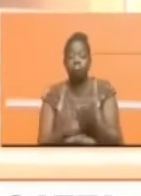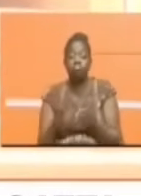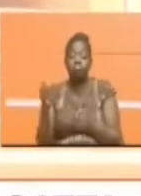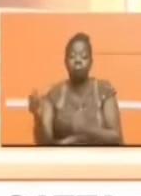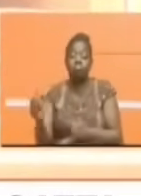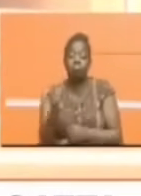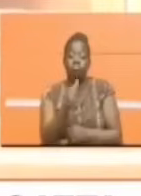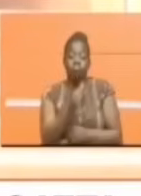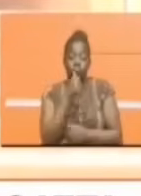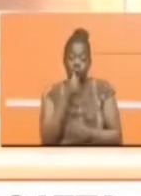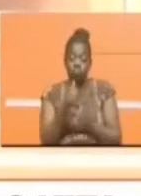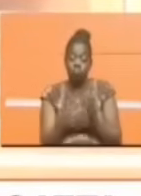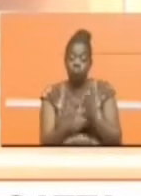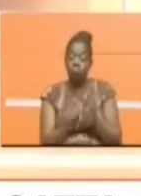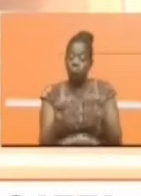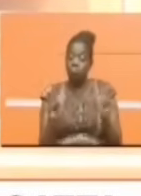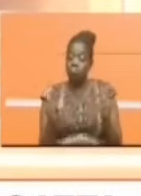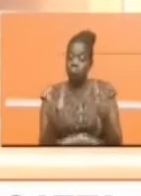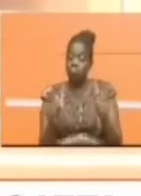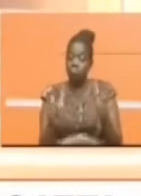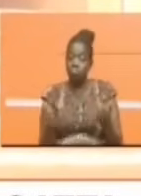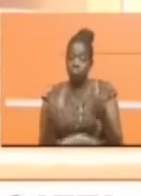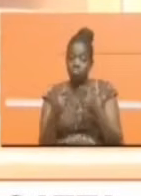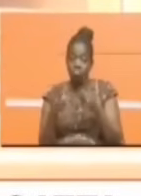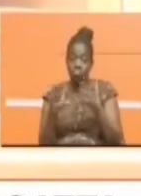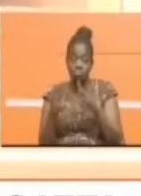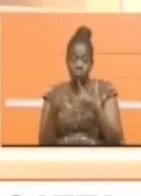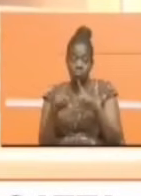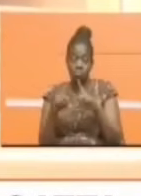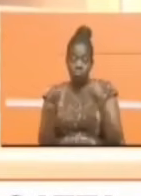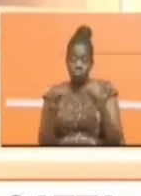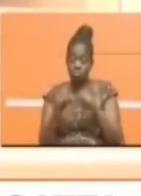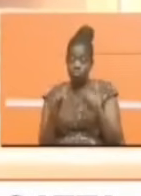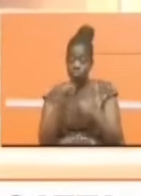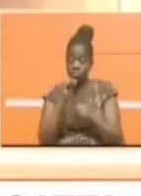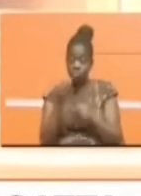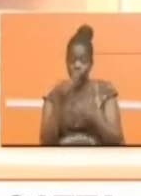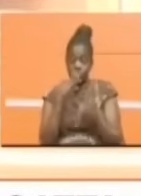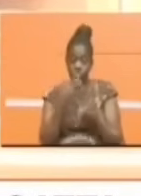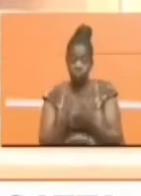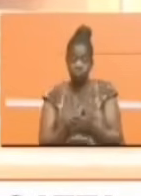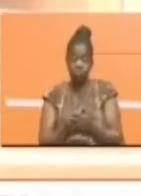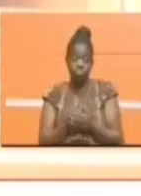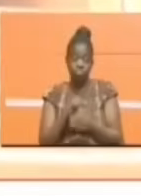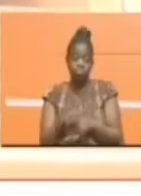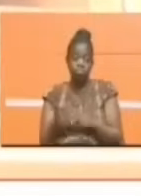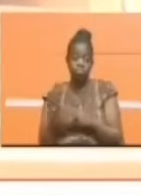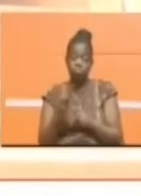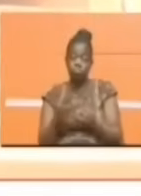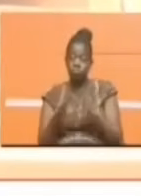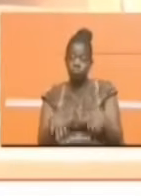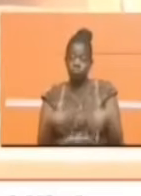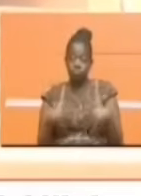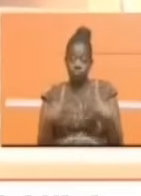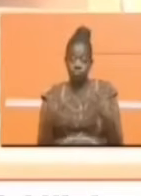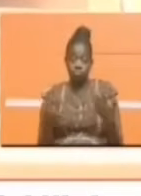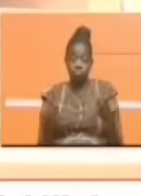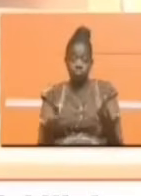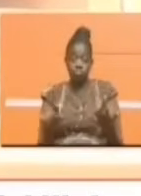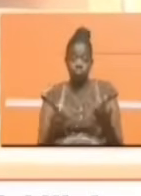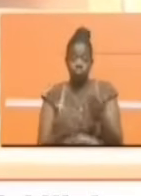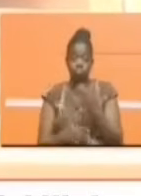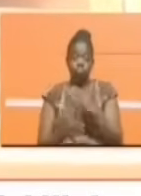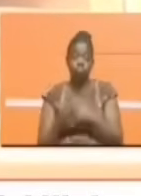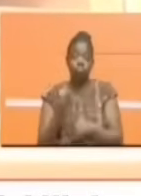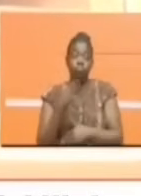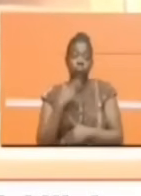appointments. Atenga ekigambo ky'okutambuza amawulire amalungi agasanyusa agalimu Katonda